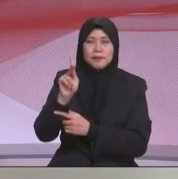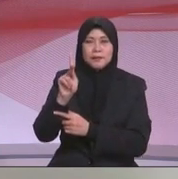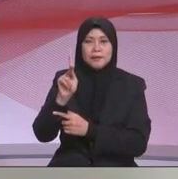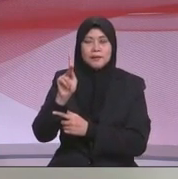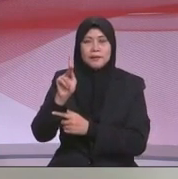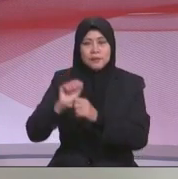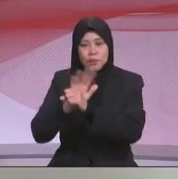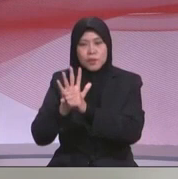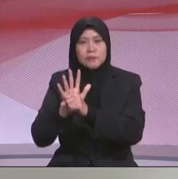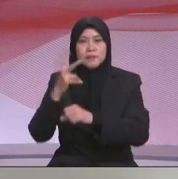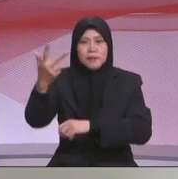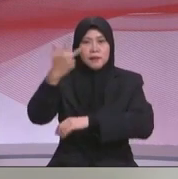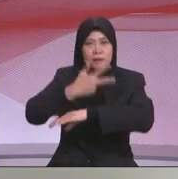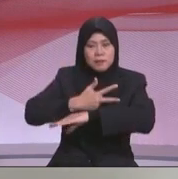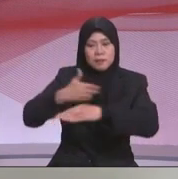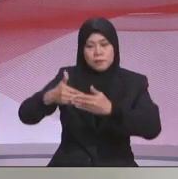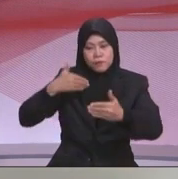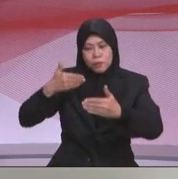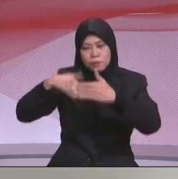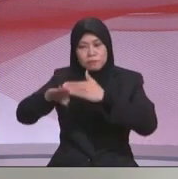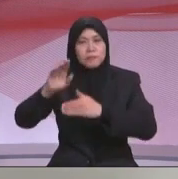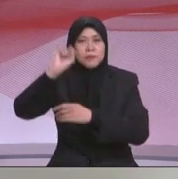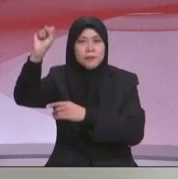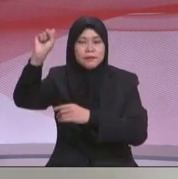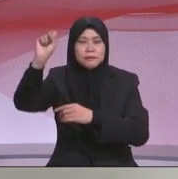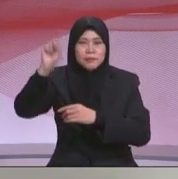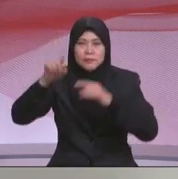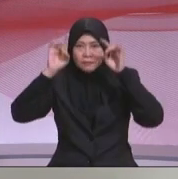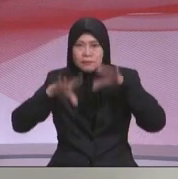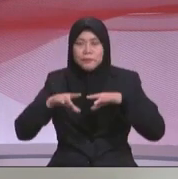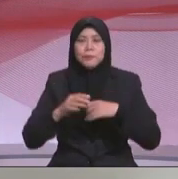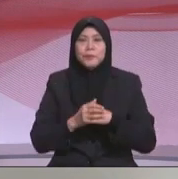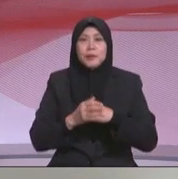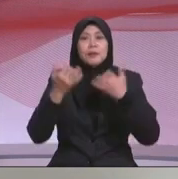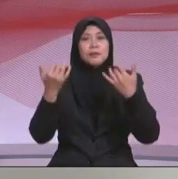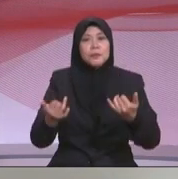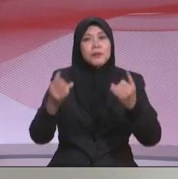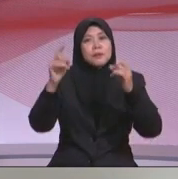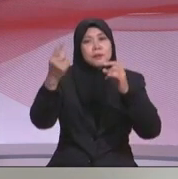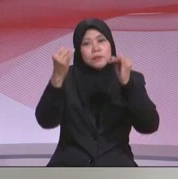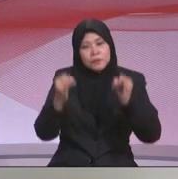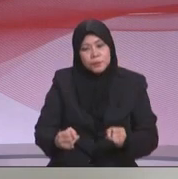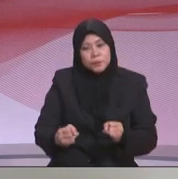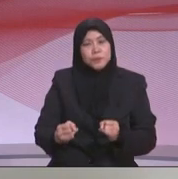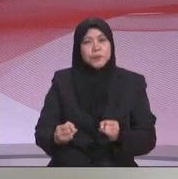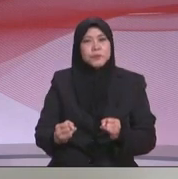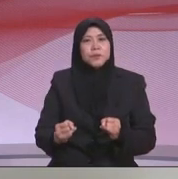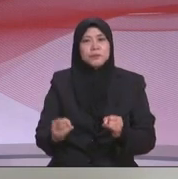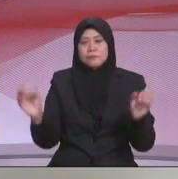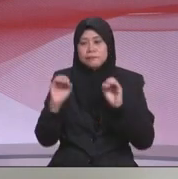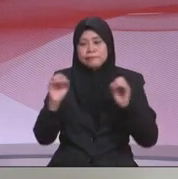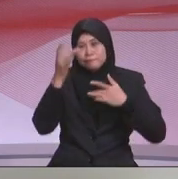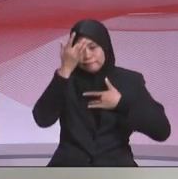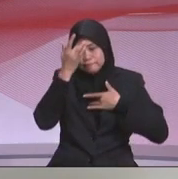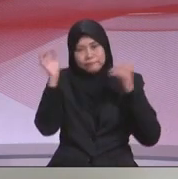COVID-19 3 hari sebelum perjalanan ke Sabah. Hanya individu yang tidak bergejala